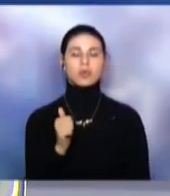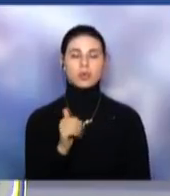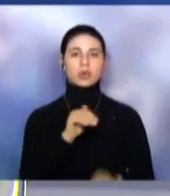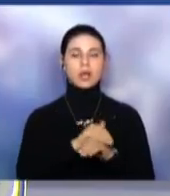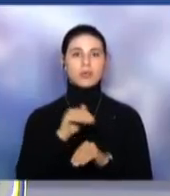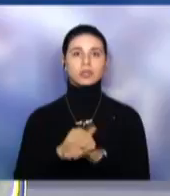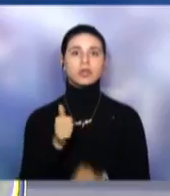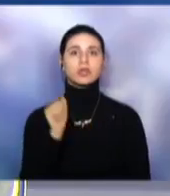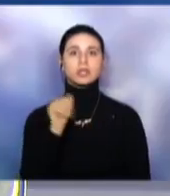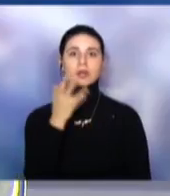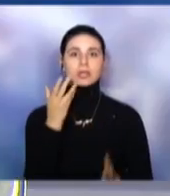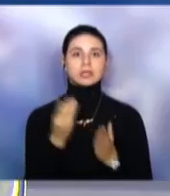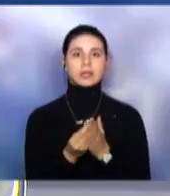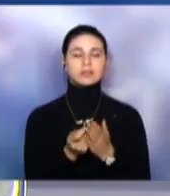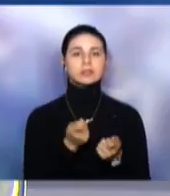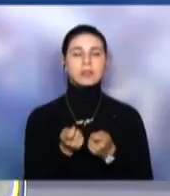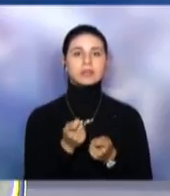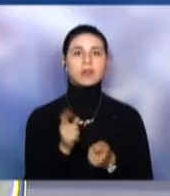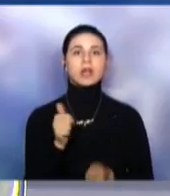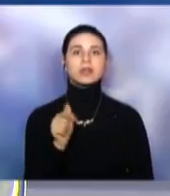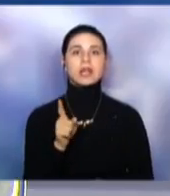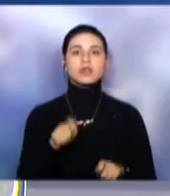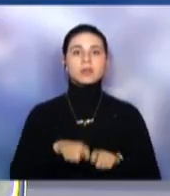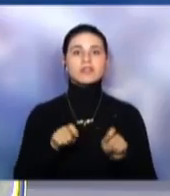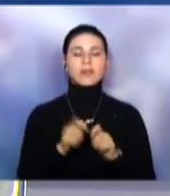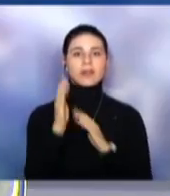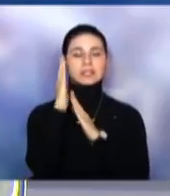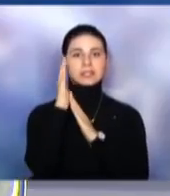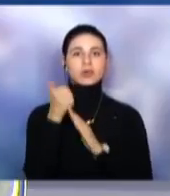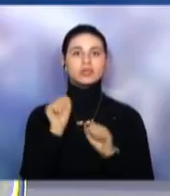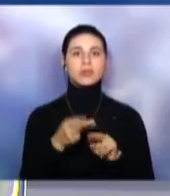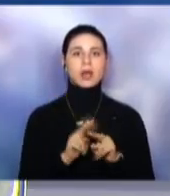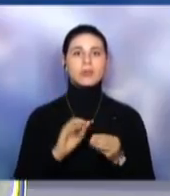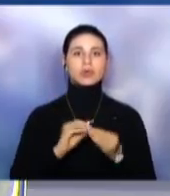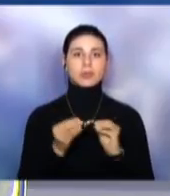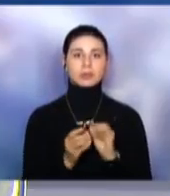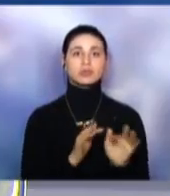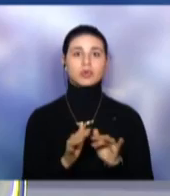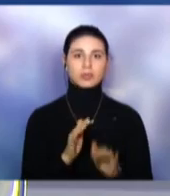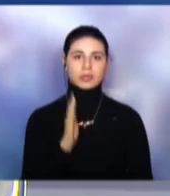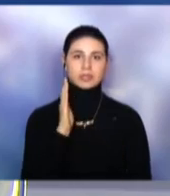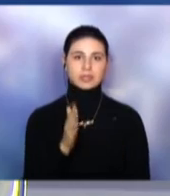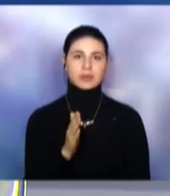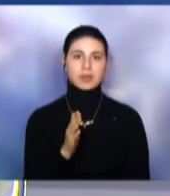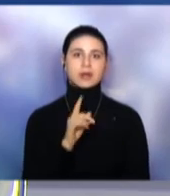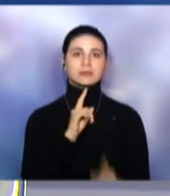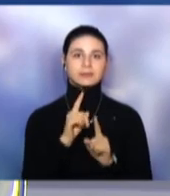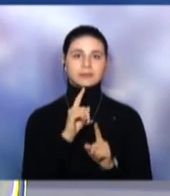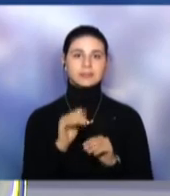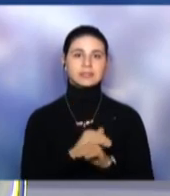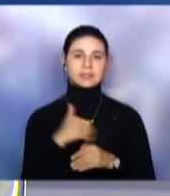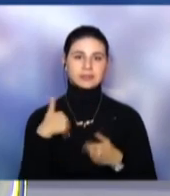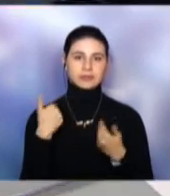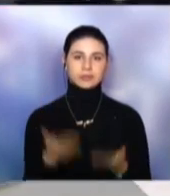გამოვლინდება? როგორ შეიძლება მისი მართვა და რატომ ირღვევა ამ დროს ძილი? როგორ შეიძლება ამ პრობლემის მოგვარება? ამ საკითხებზე ვისაუბრებთ ნახვამდის